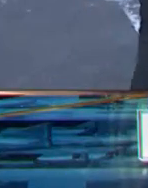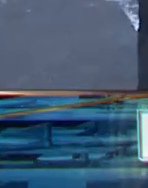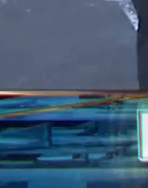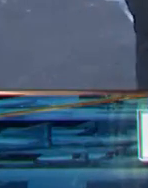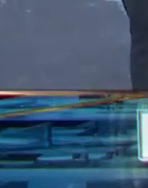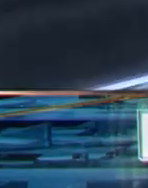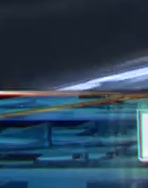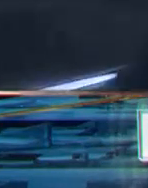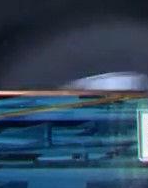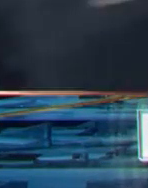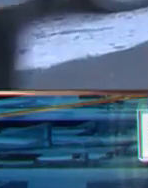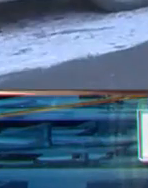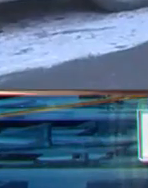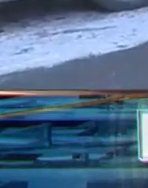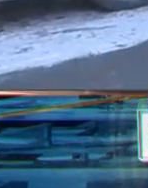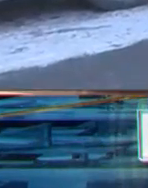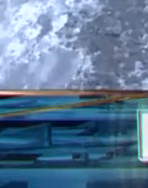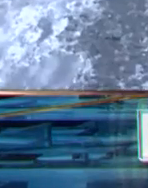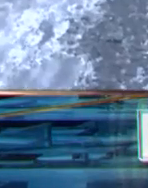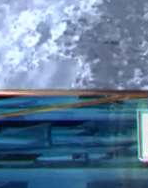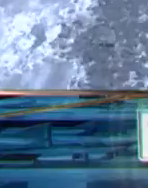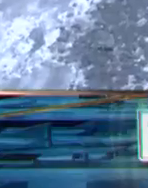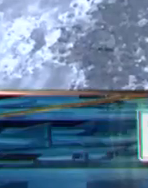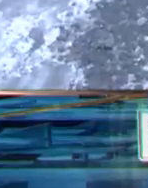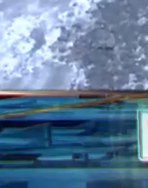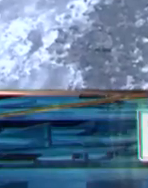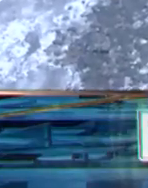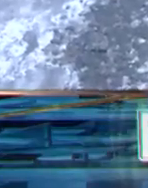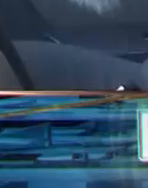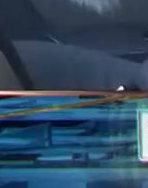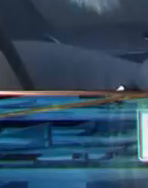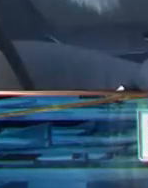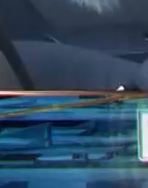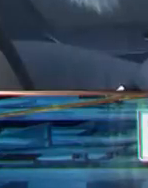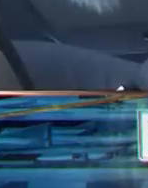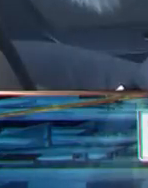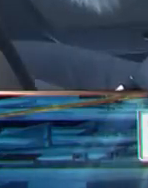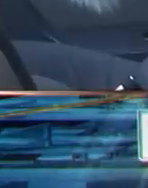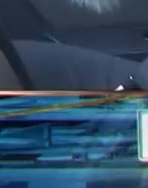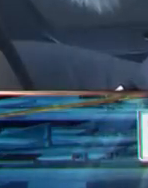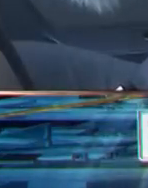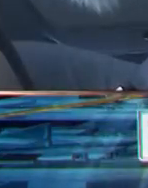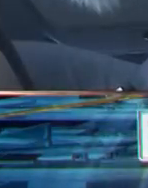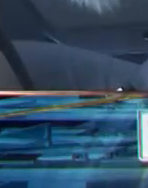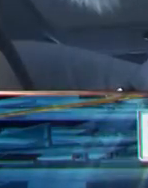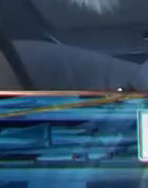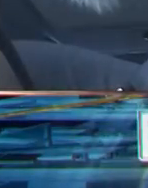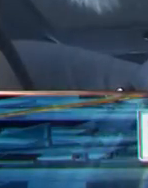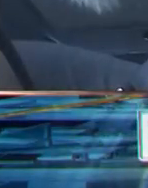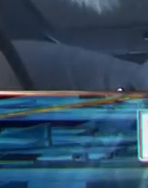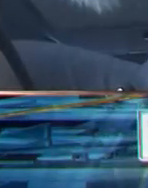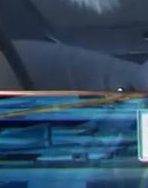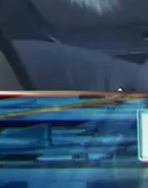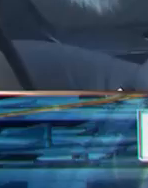Цифрландыру жемісі. Енді көлік жүргізу куәлігін үйден шықпай-ақ электронды форматта алуға болады. Барлық құжатымыз ұялы телефонда сақталады. Бұл тиімді